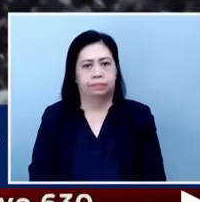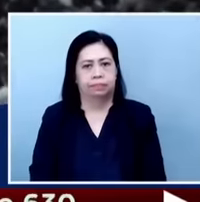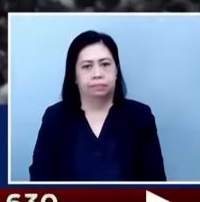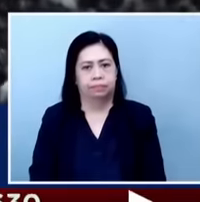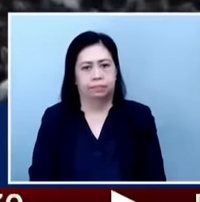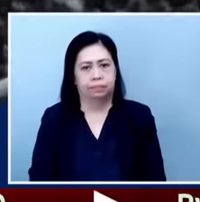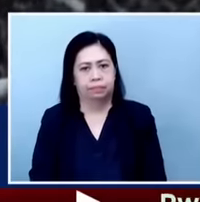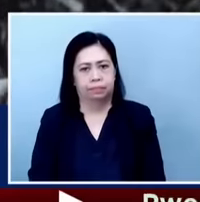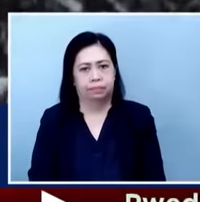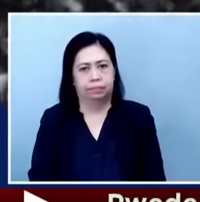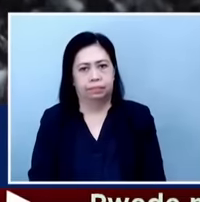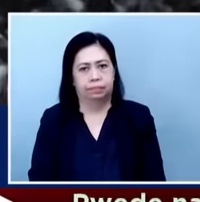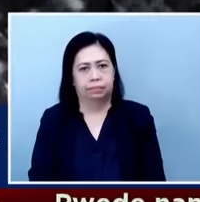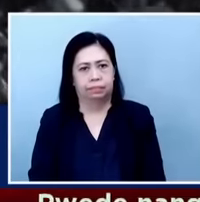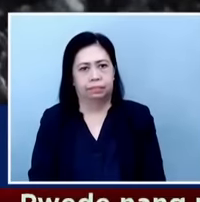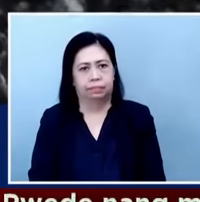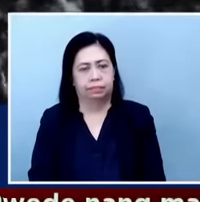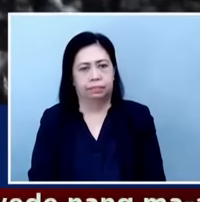Kaya